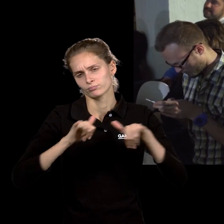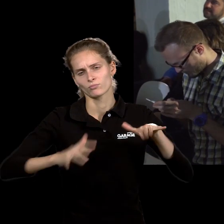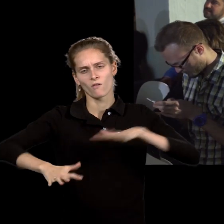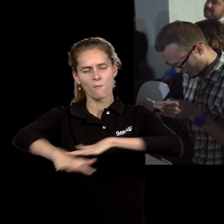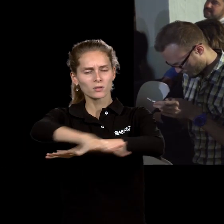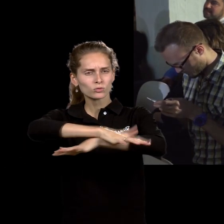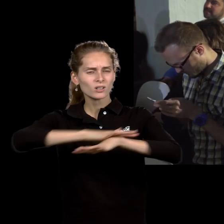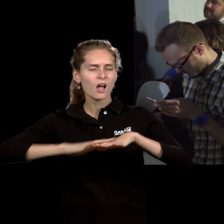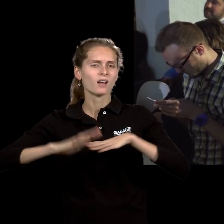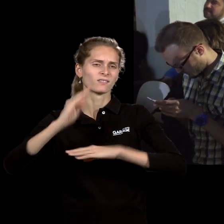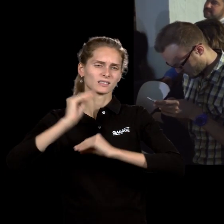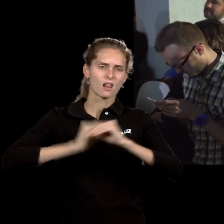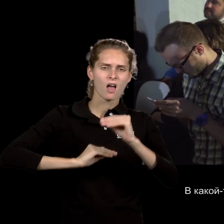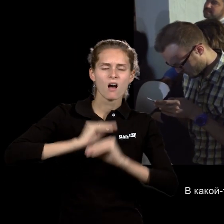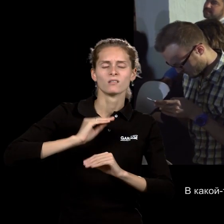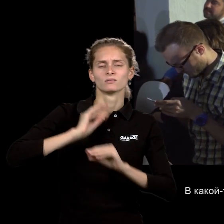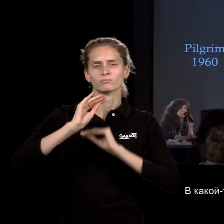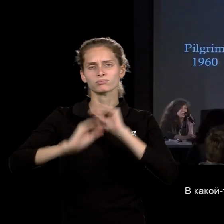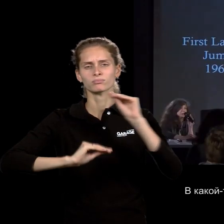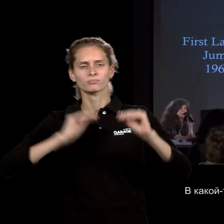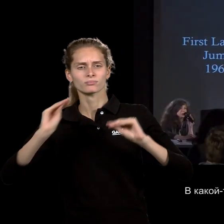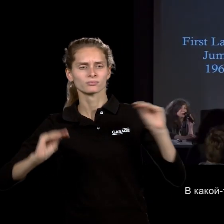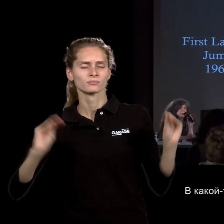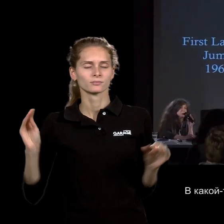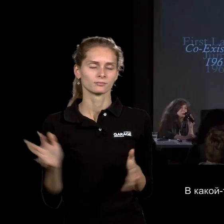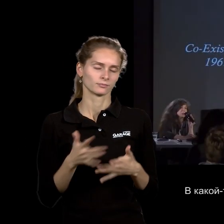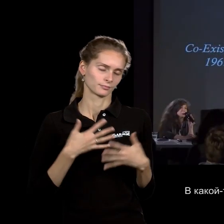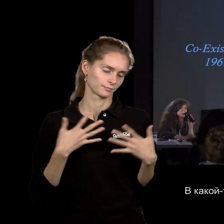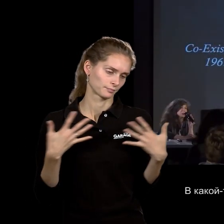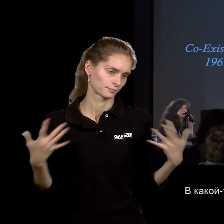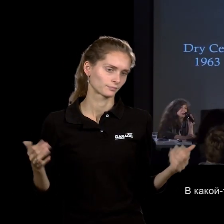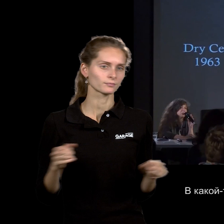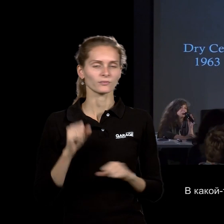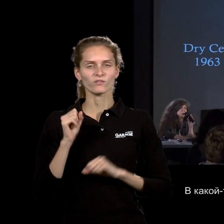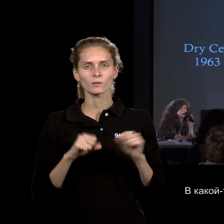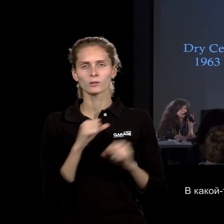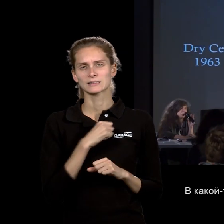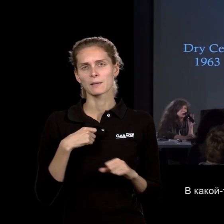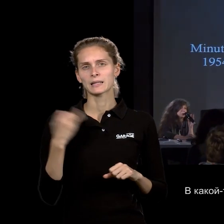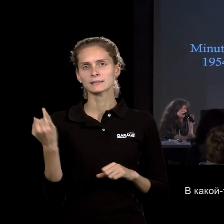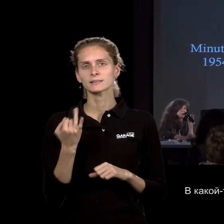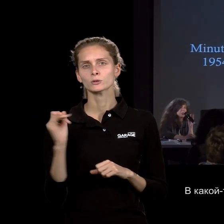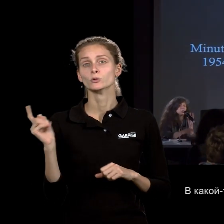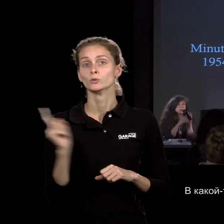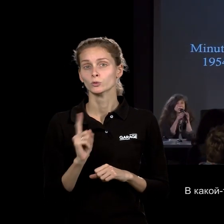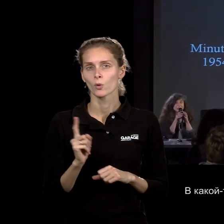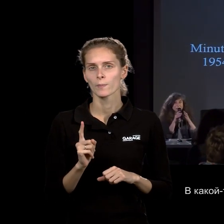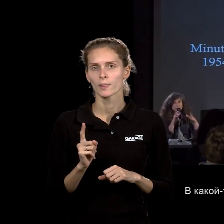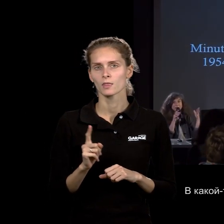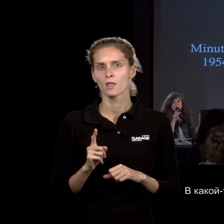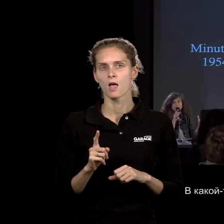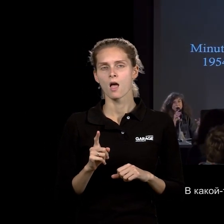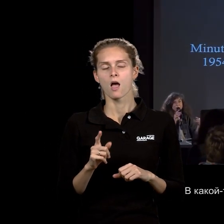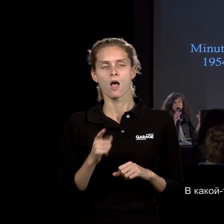она разрастается в инсталляцию, так далее и тому подобное. И, может быть, самое интересное, что в какой-то момент это настолько